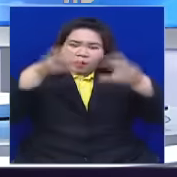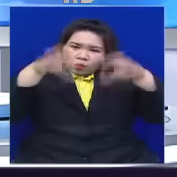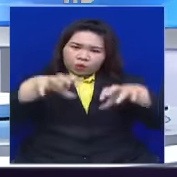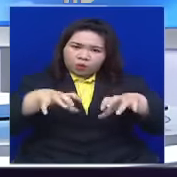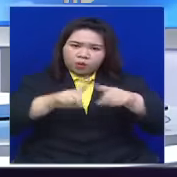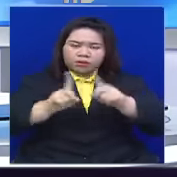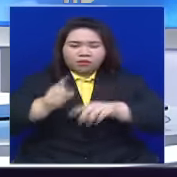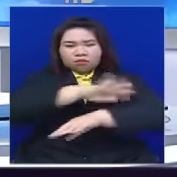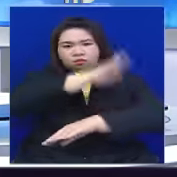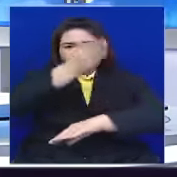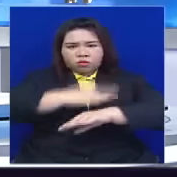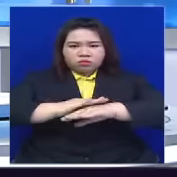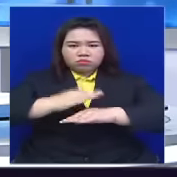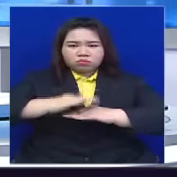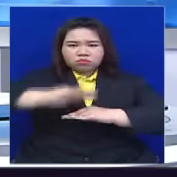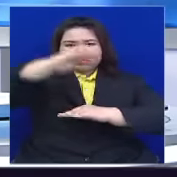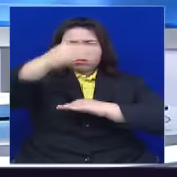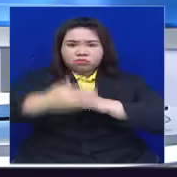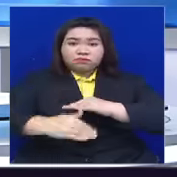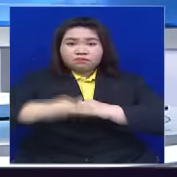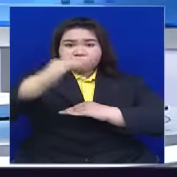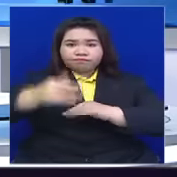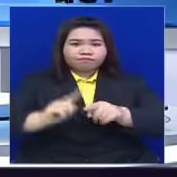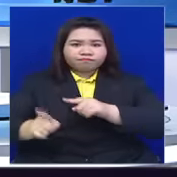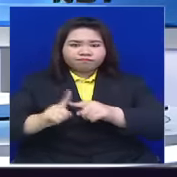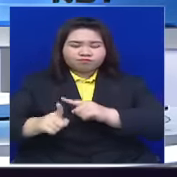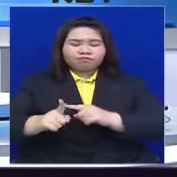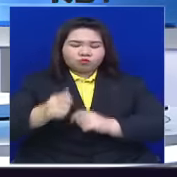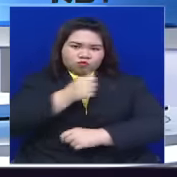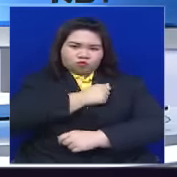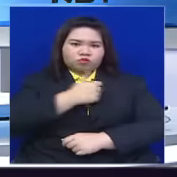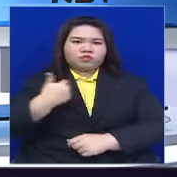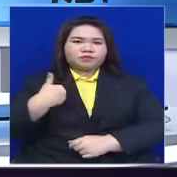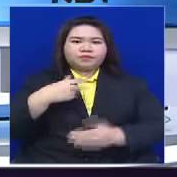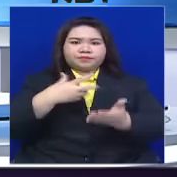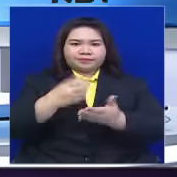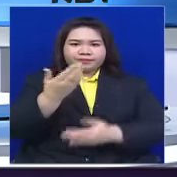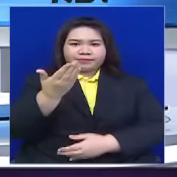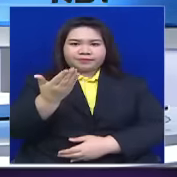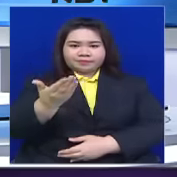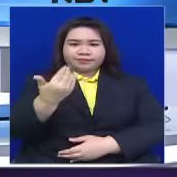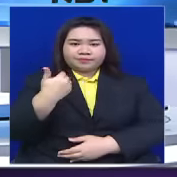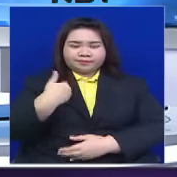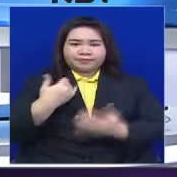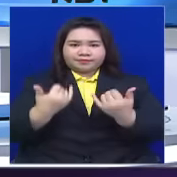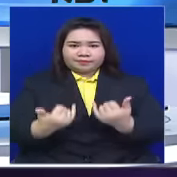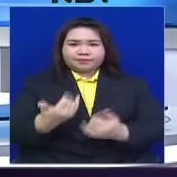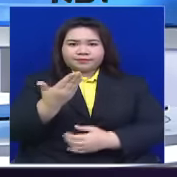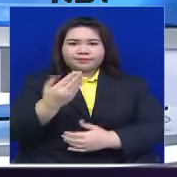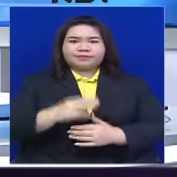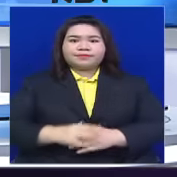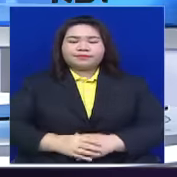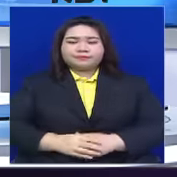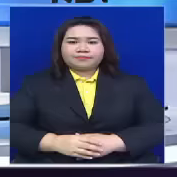ขึ้นลงลาดชันเจ้าหน้าที่ก็ยังไม่ย่อท้อนะครับเราจะไปติดตามสถานการณ์กับคุณเสกสมแจ้งจิตซึ่งขณะนี้อยู่ในสายของเราแล้วนะ